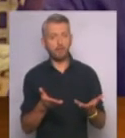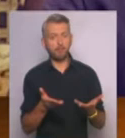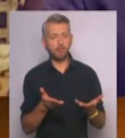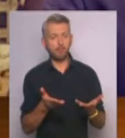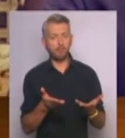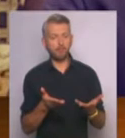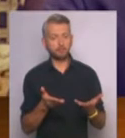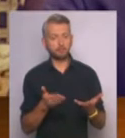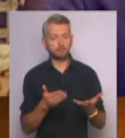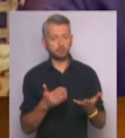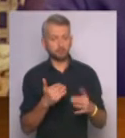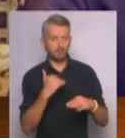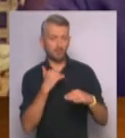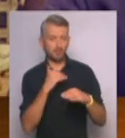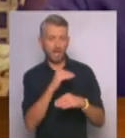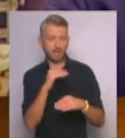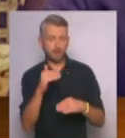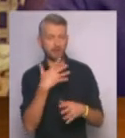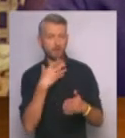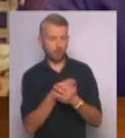на рівні розпорядження свого внутрішнього